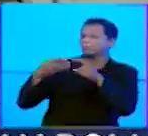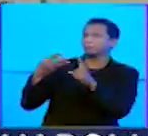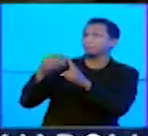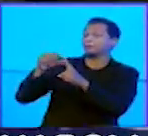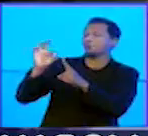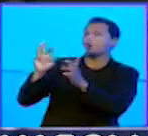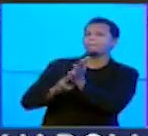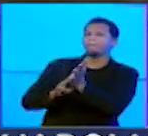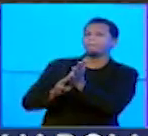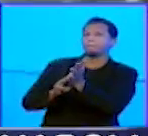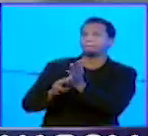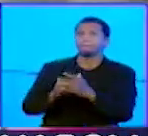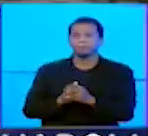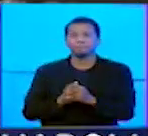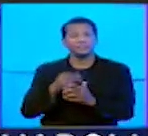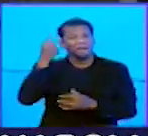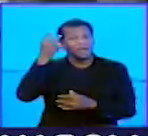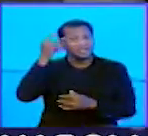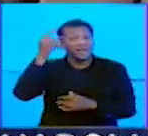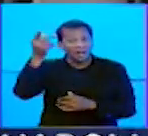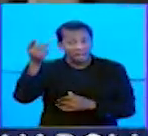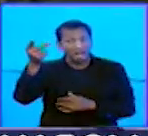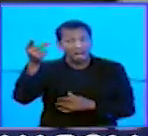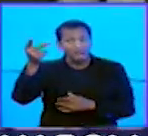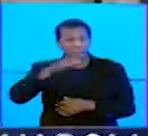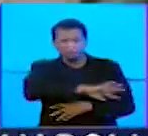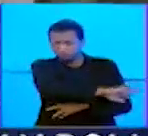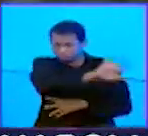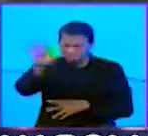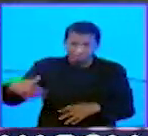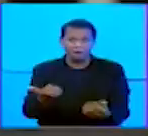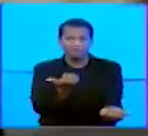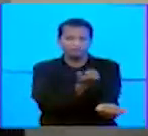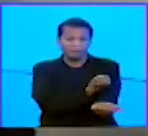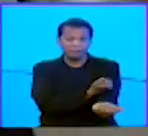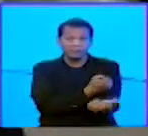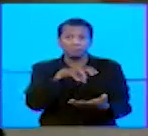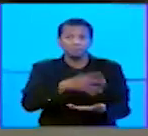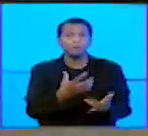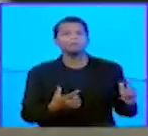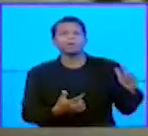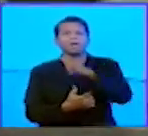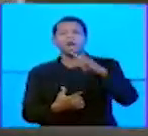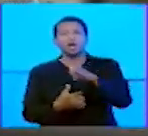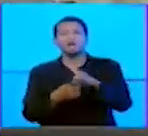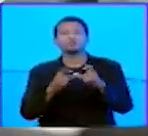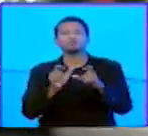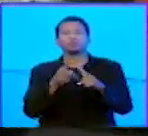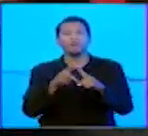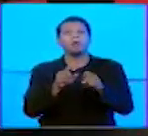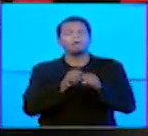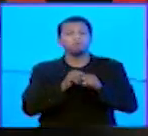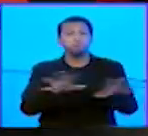rencananya seluruh vaksin dibawa ke bandara soekarno-hatta untuk disebar ke 34 provinsi di Indonesia dari bandung-jawa barat